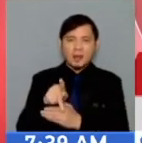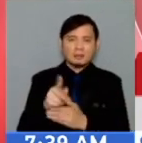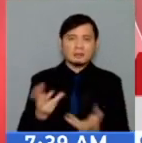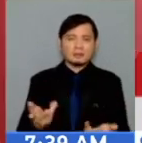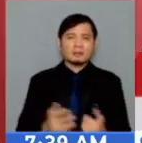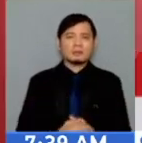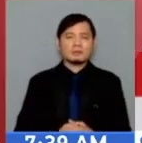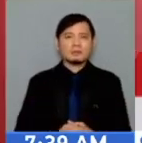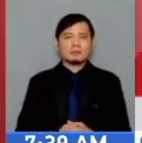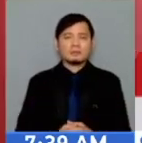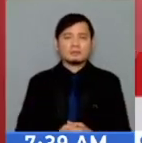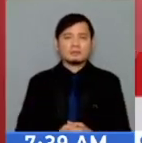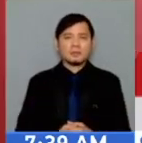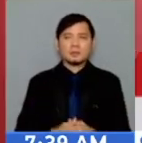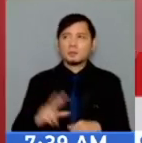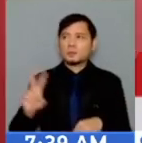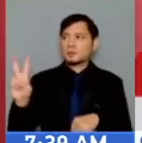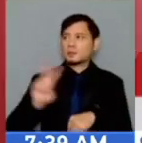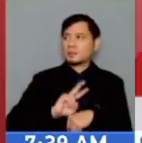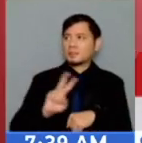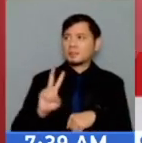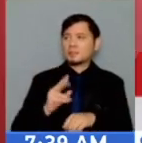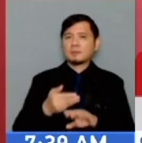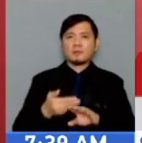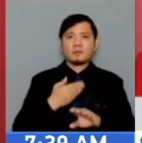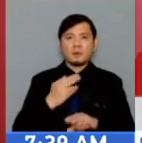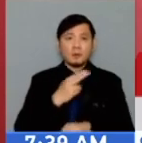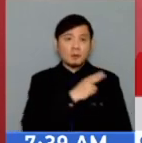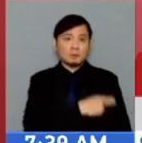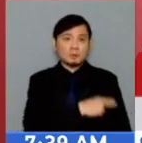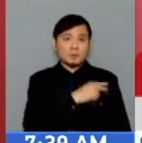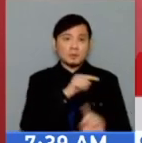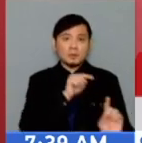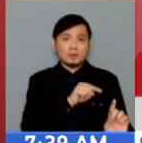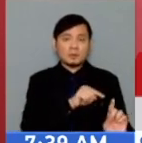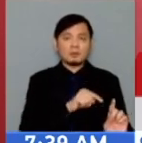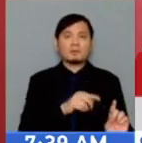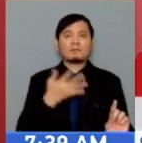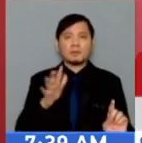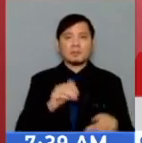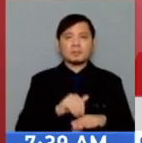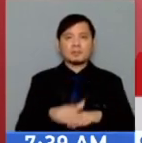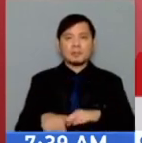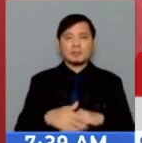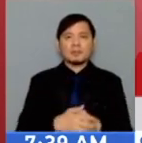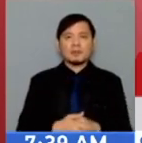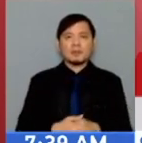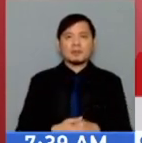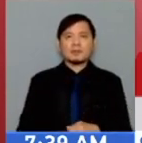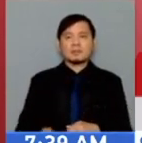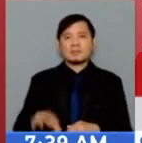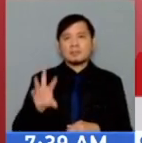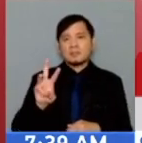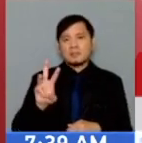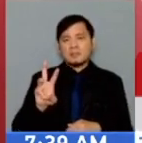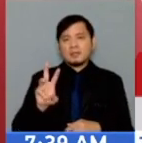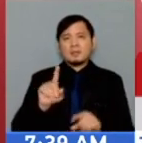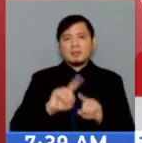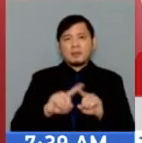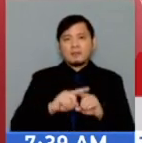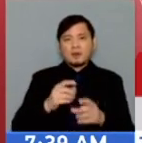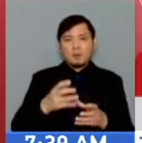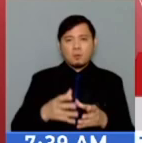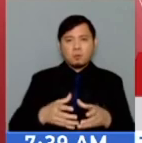3 days yata, bago siya na-hospitalized, nagpadala siya ng 6 na malalaking paso ng Chinese bamboo. Mm-hmm. Doon